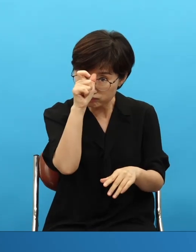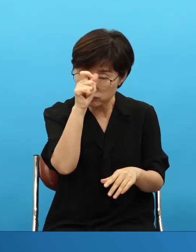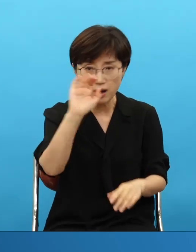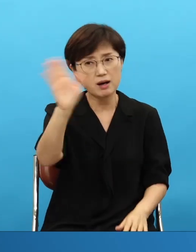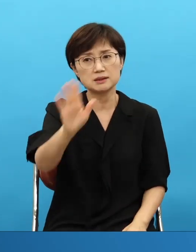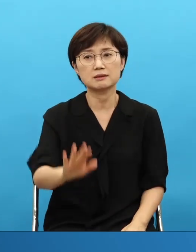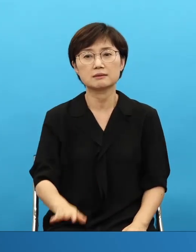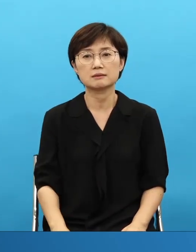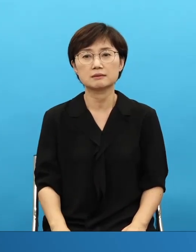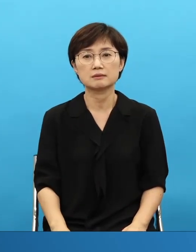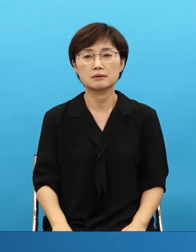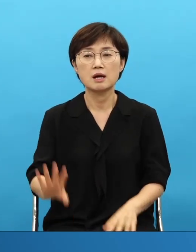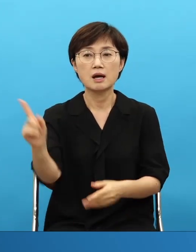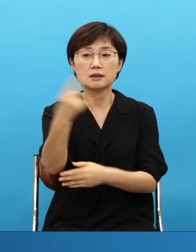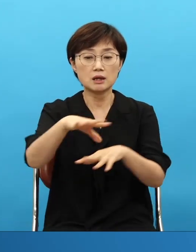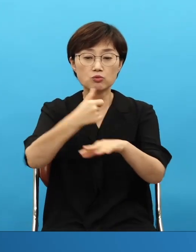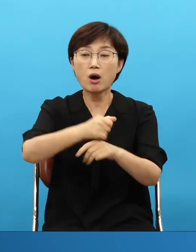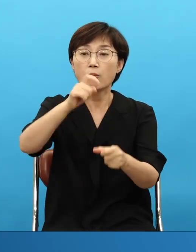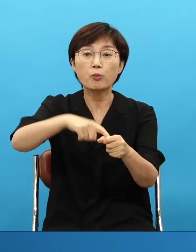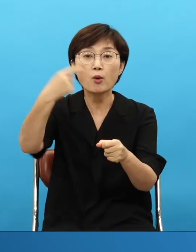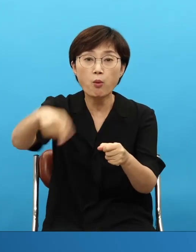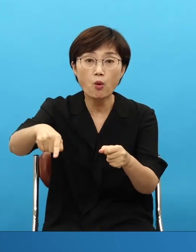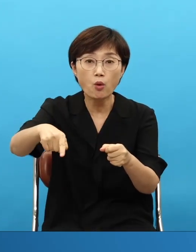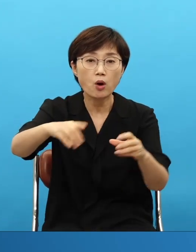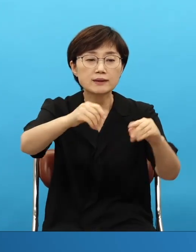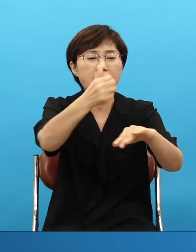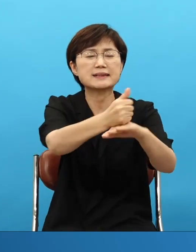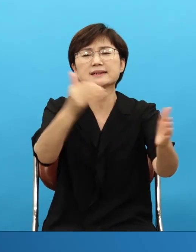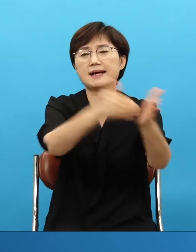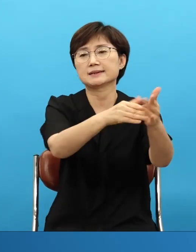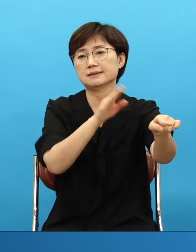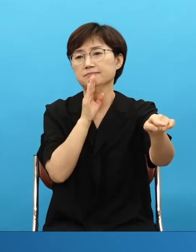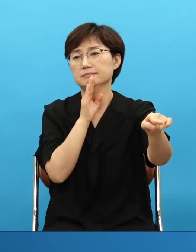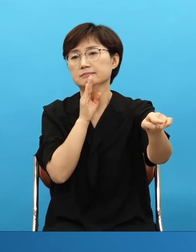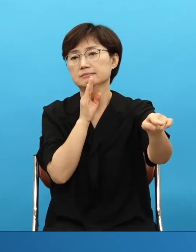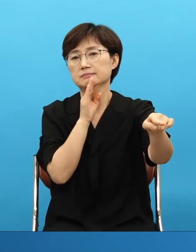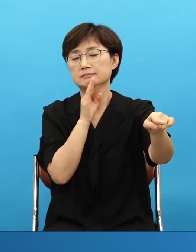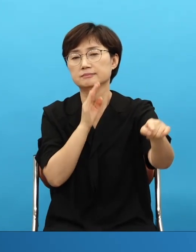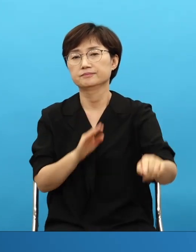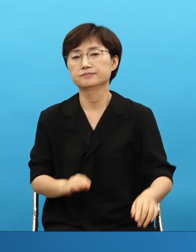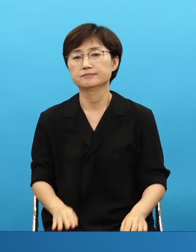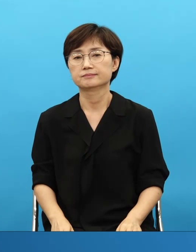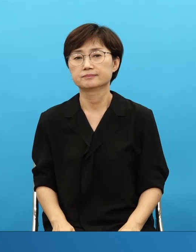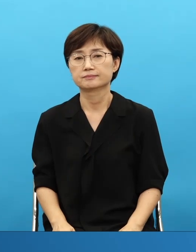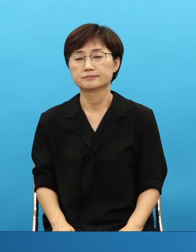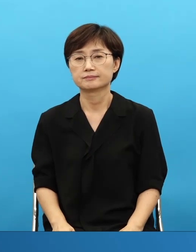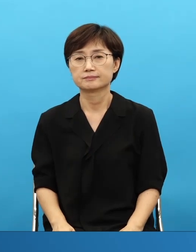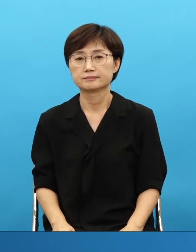땅 끝. 여러분 이걸 꼭 기억해야 돼요. 드디어